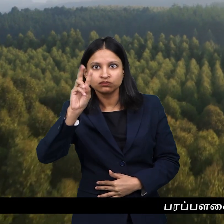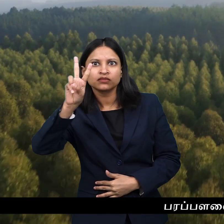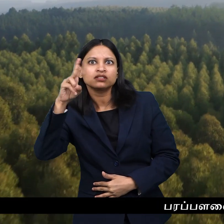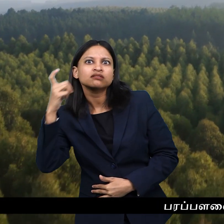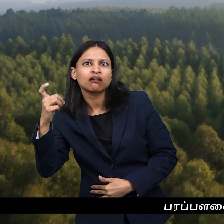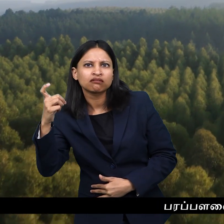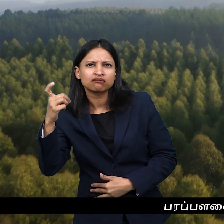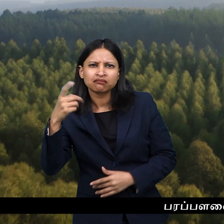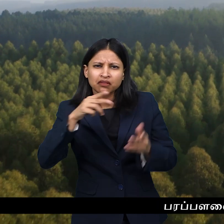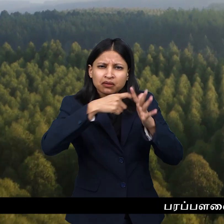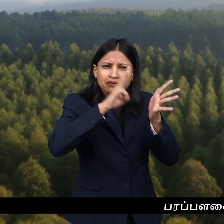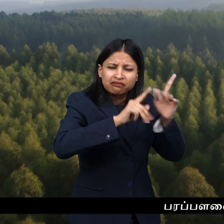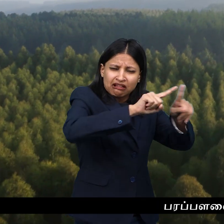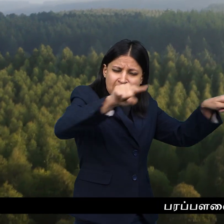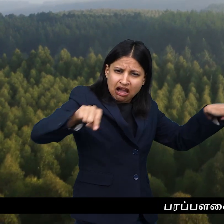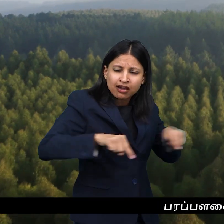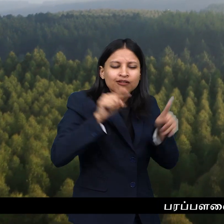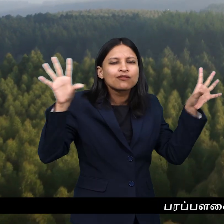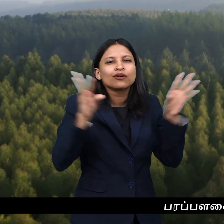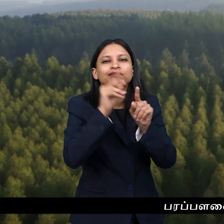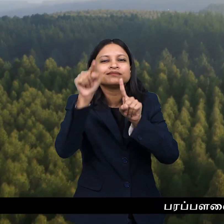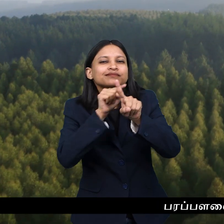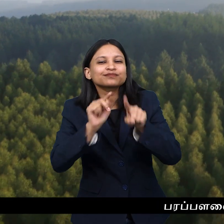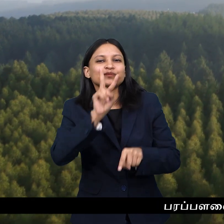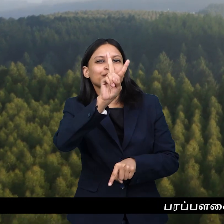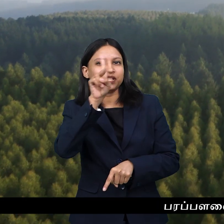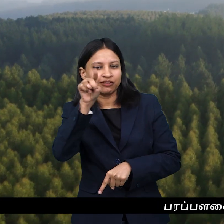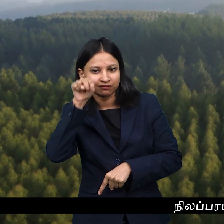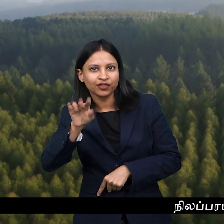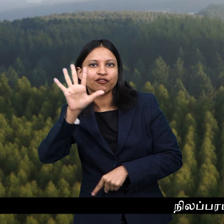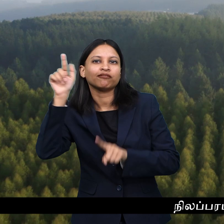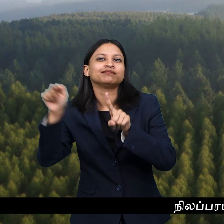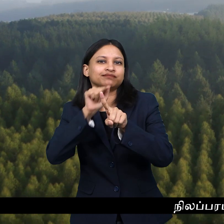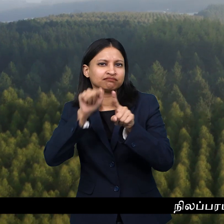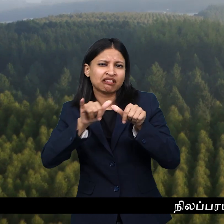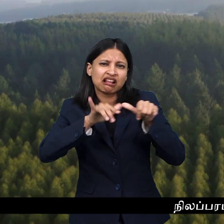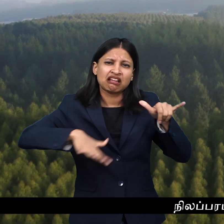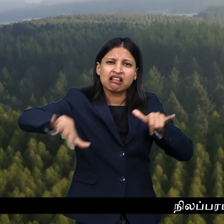6,92,27 சதுர கிலோமீட்டர் பரப்பளவை கொண்டுள்ளன. இது நிலப்பரப்பில் சுமார்